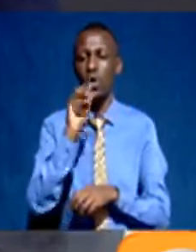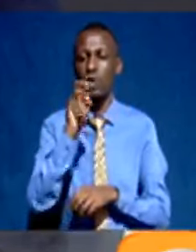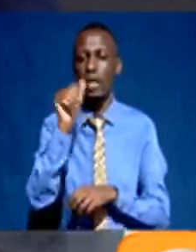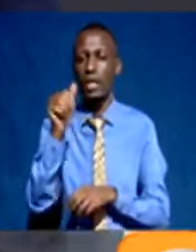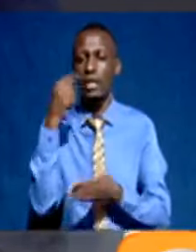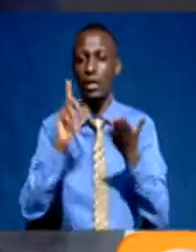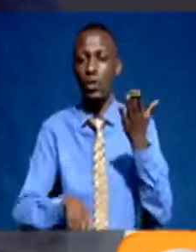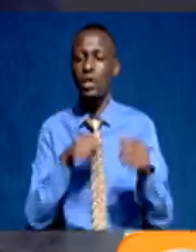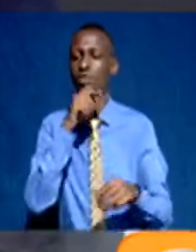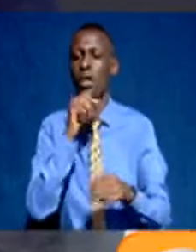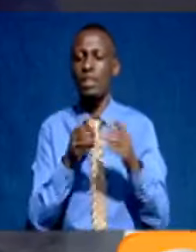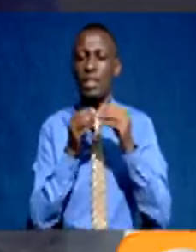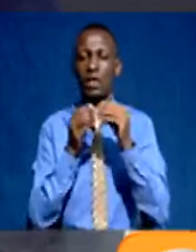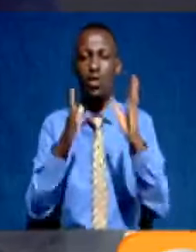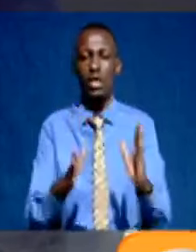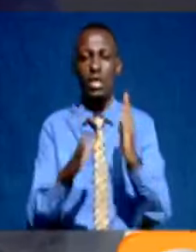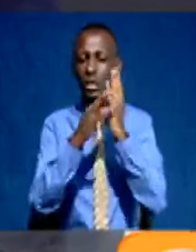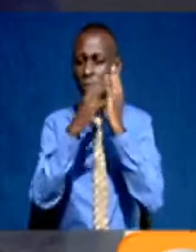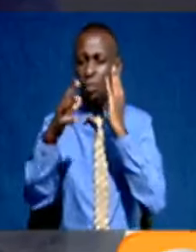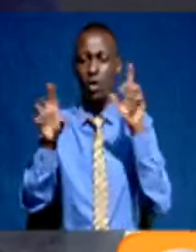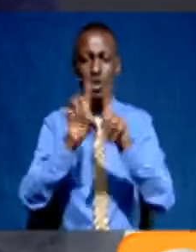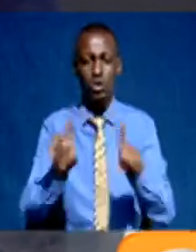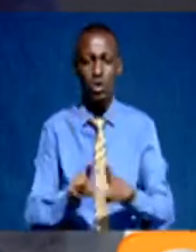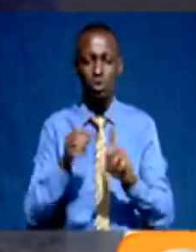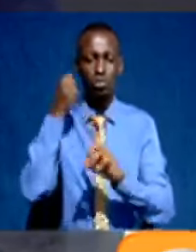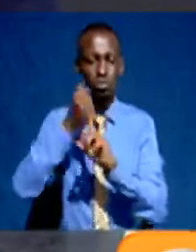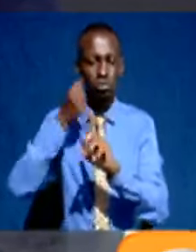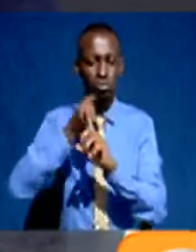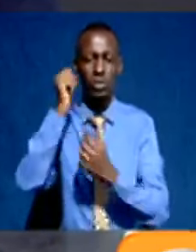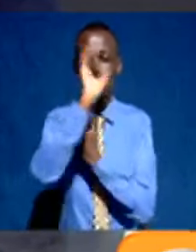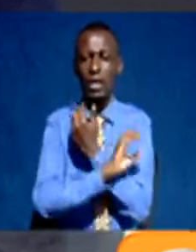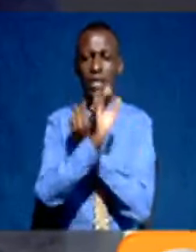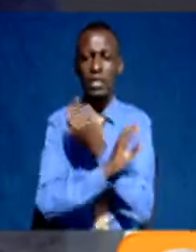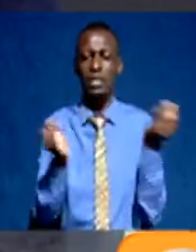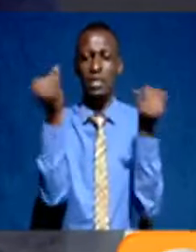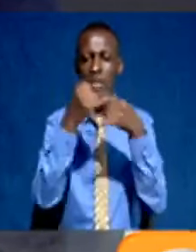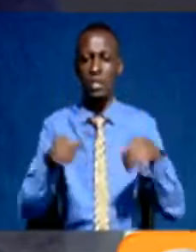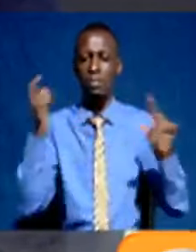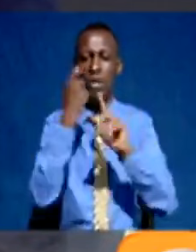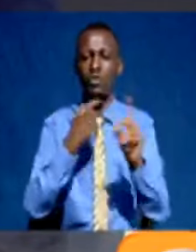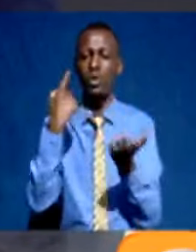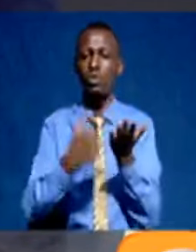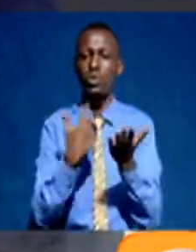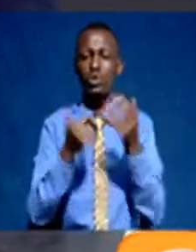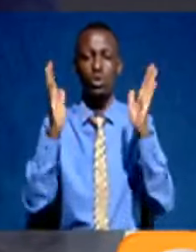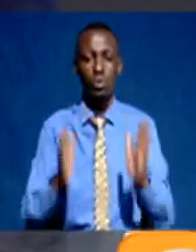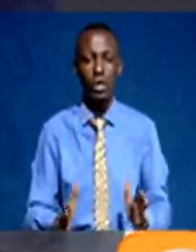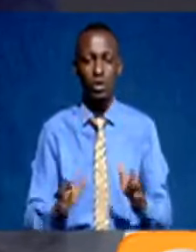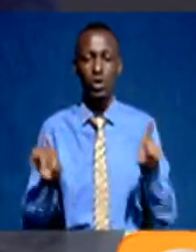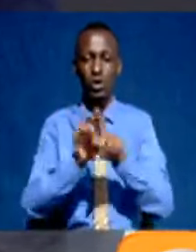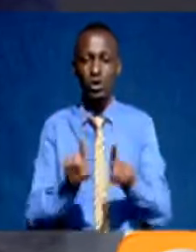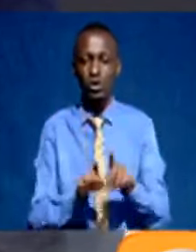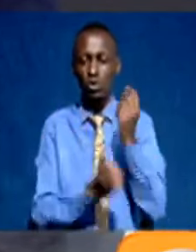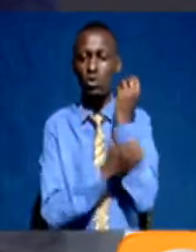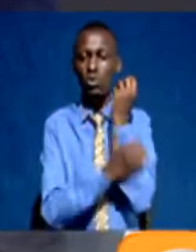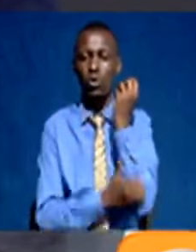yake kama kiongozi shupavu na mmojawapo wa mashujaa wa ukombozi wa taifa kutoka kwa utawala wa ukoloni na vilevile uongozi mbaya